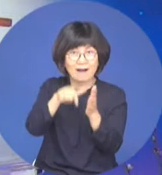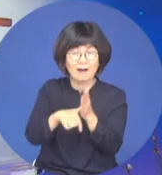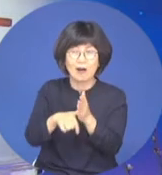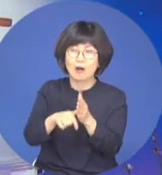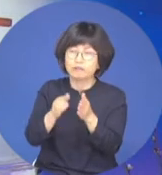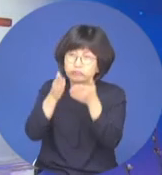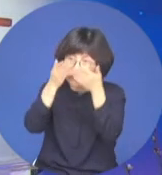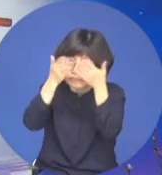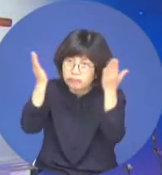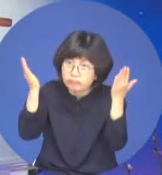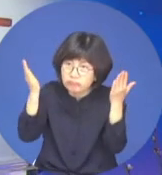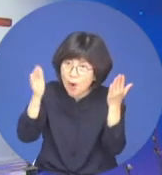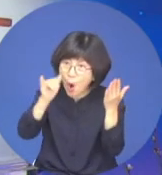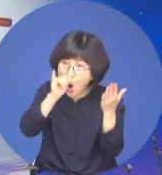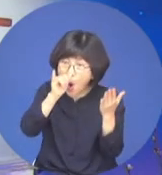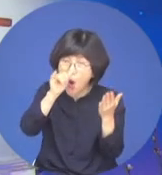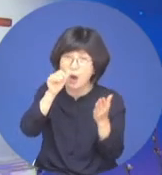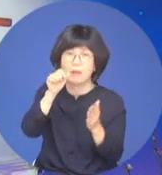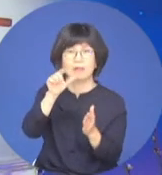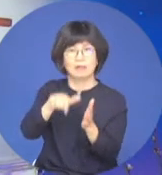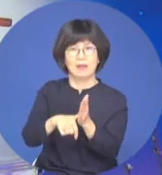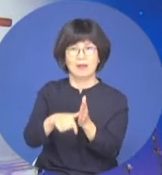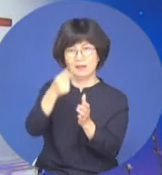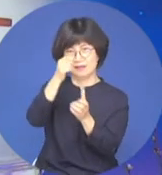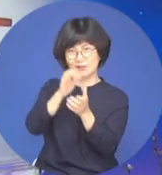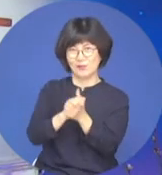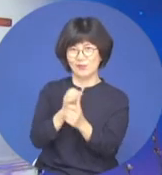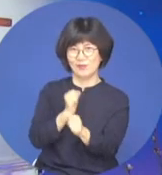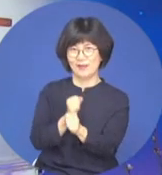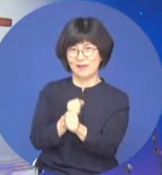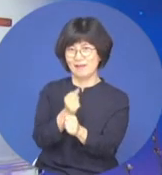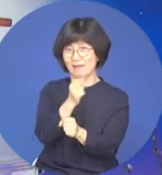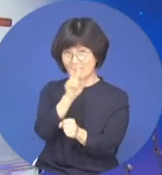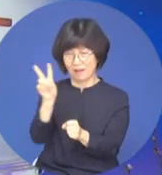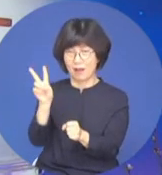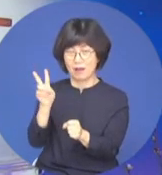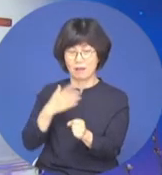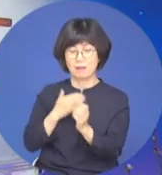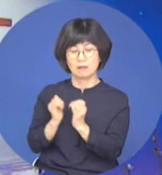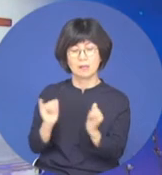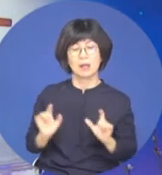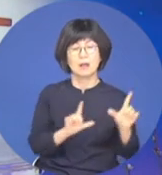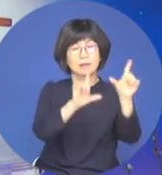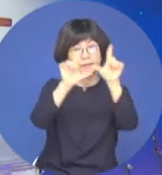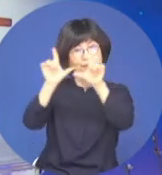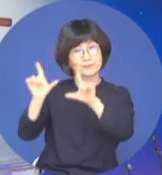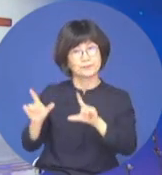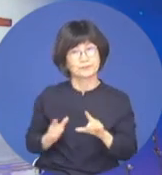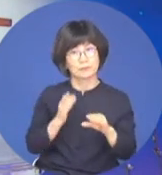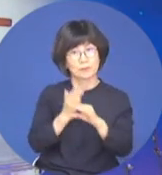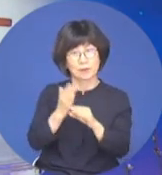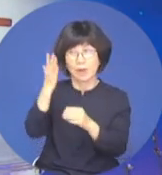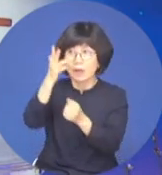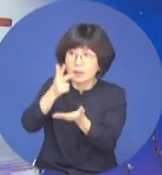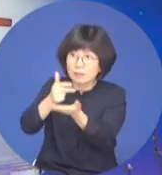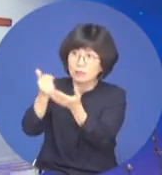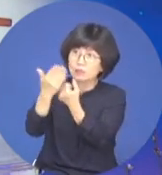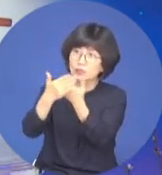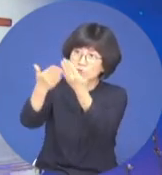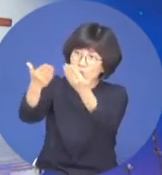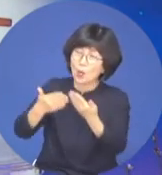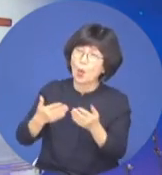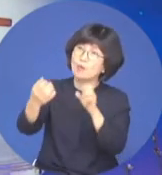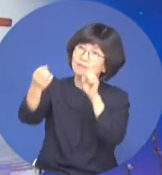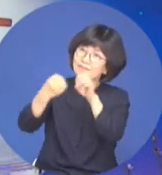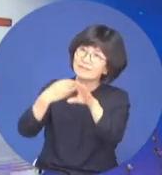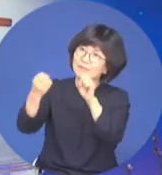때에도 우리는 기도해야 합니다. 무슨 기도합니까? 내 사는 삶의 여정 중에 주님이 은혜를 주셔서 뭔가 응답이 있고